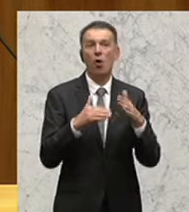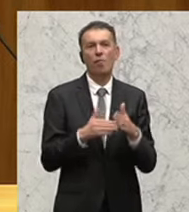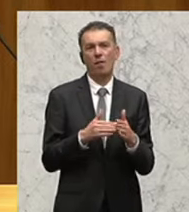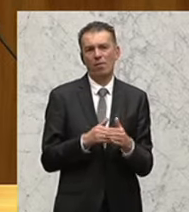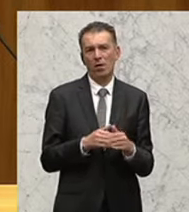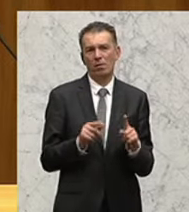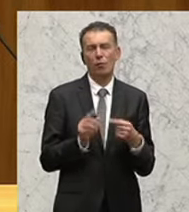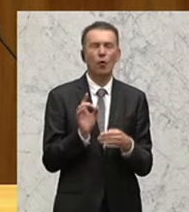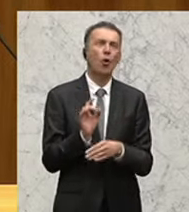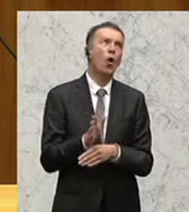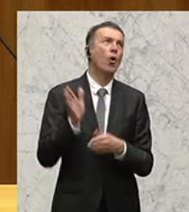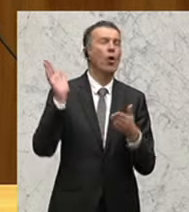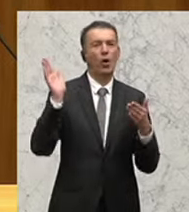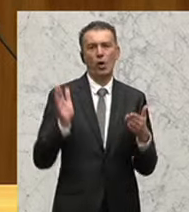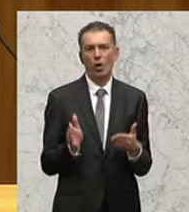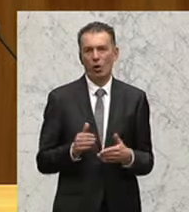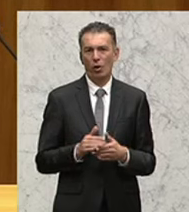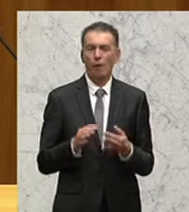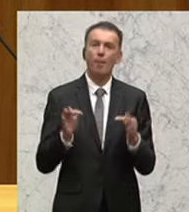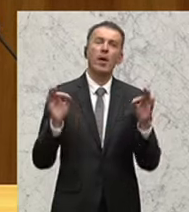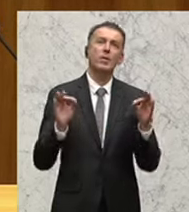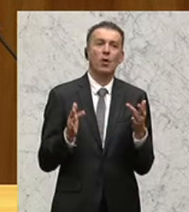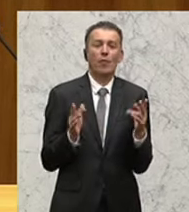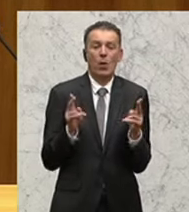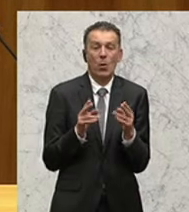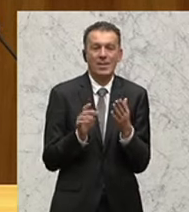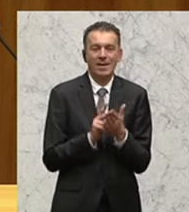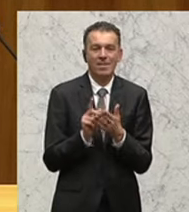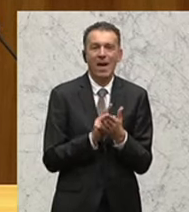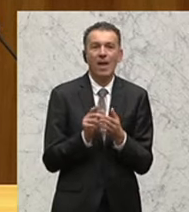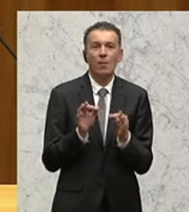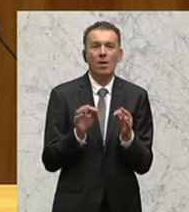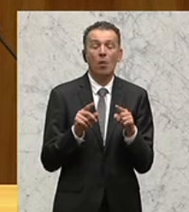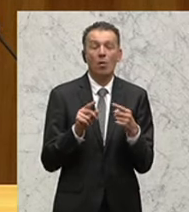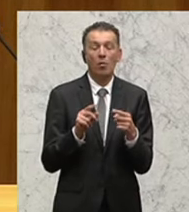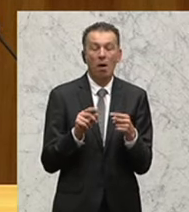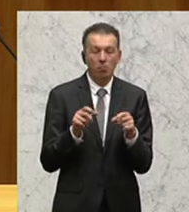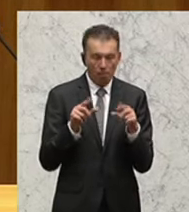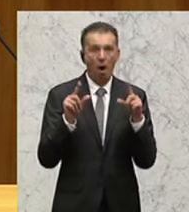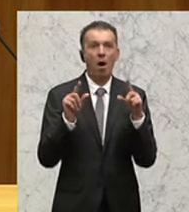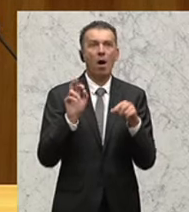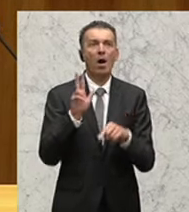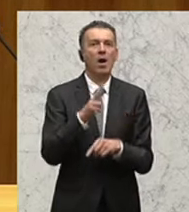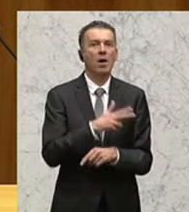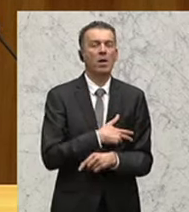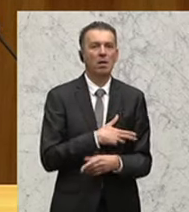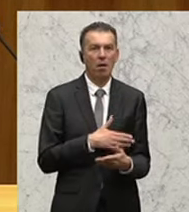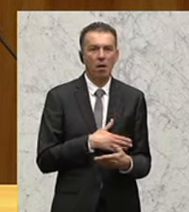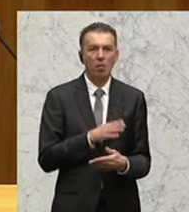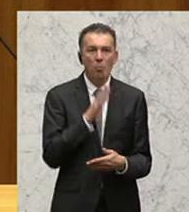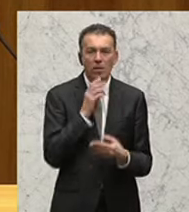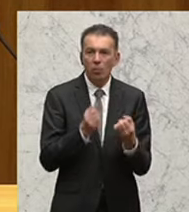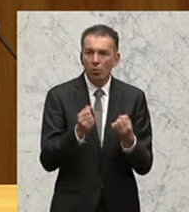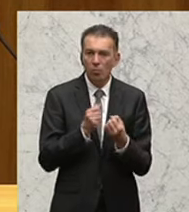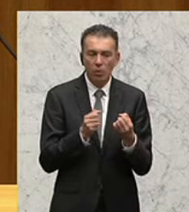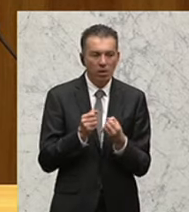schwelgen hier in Glückseligkeit, ob der kurzfristigen Verbesserungen vielleicht, und werden dann in einer tristen Realität aufwachen, wo wir merken, dass die